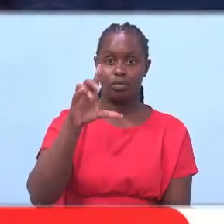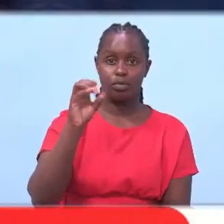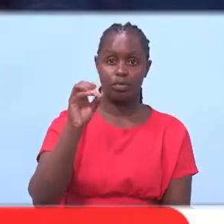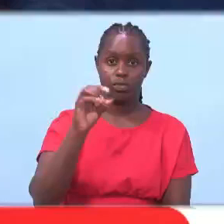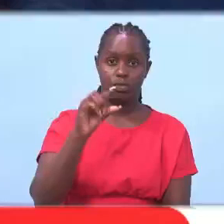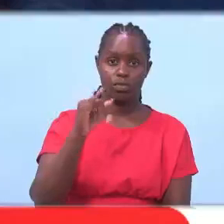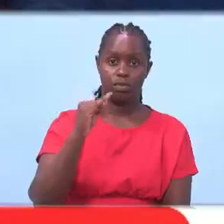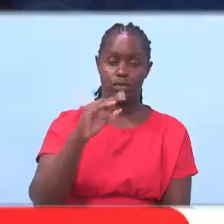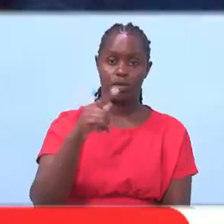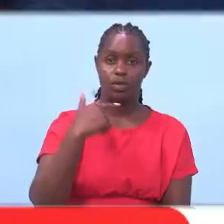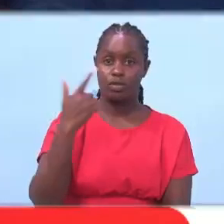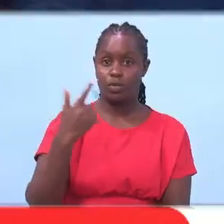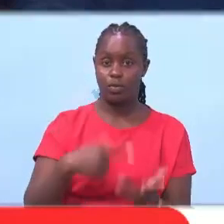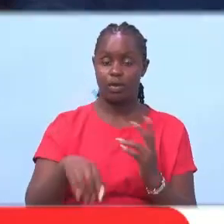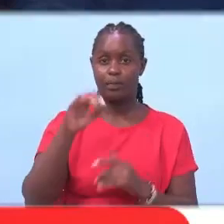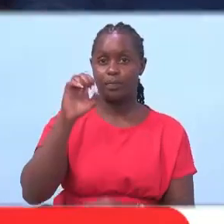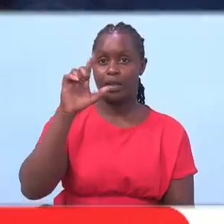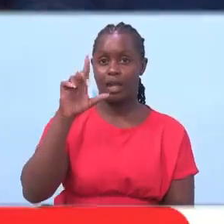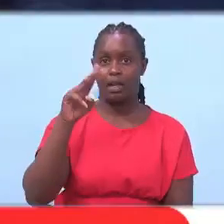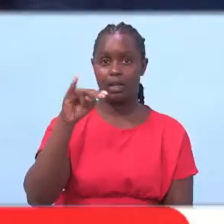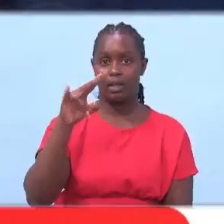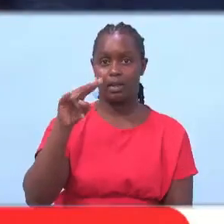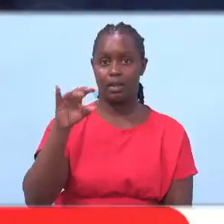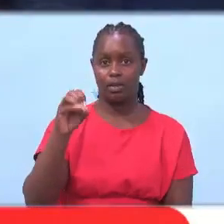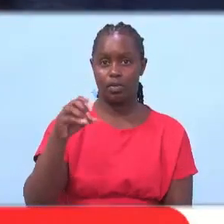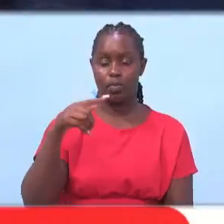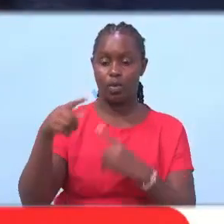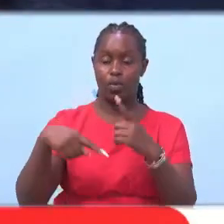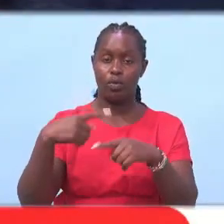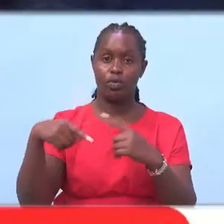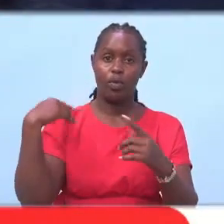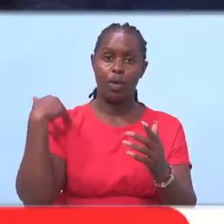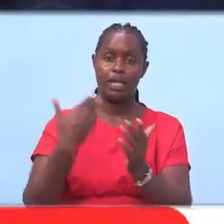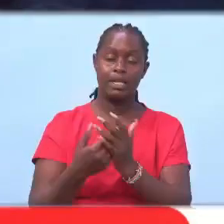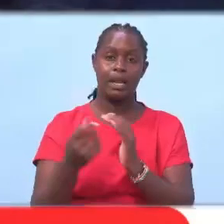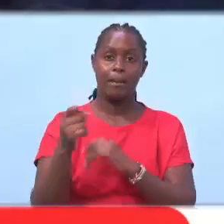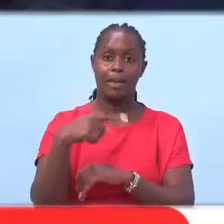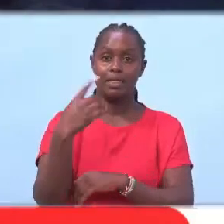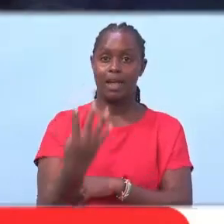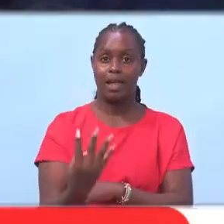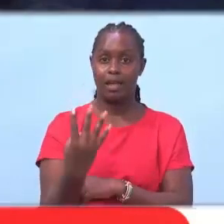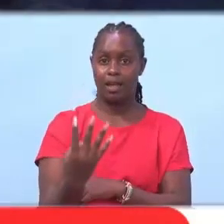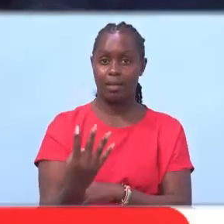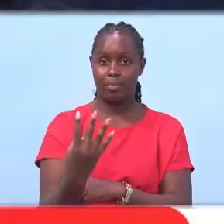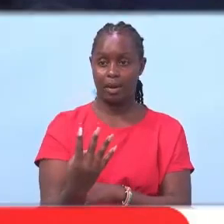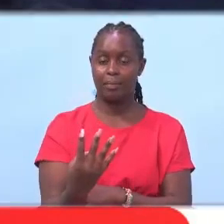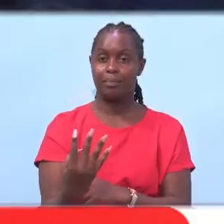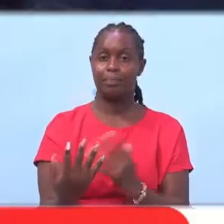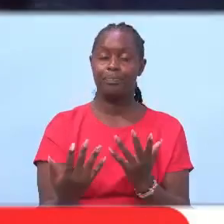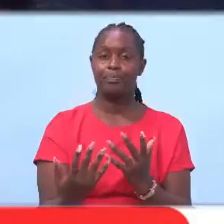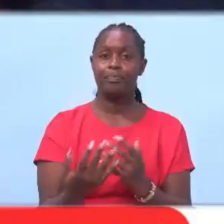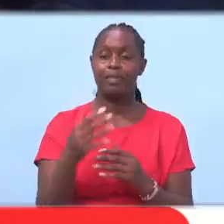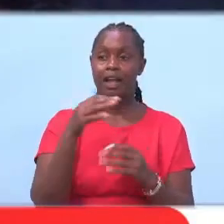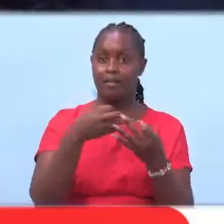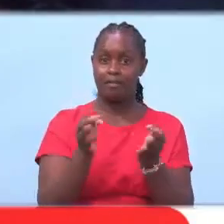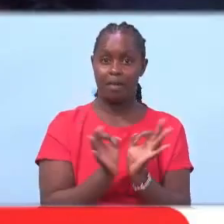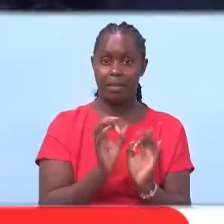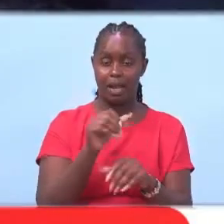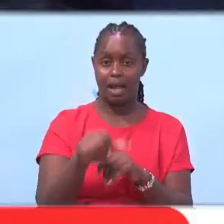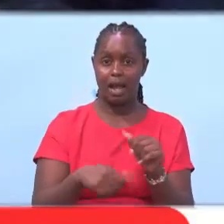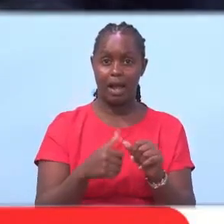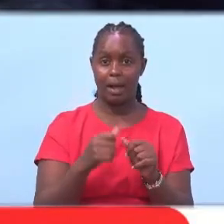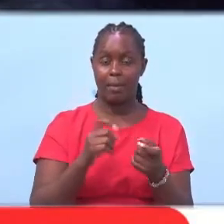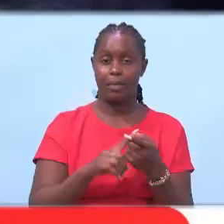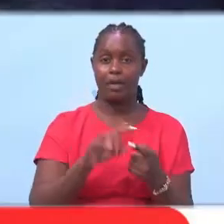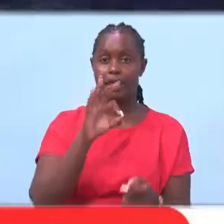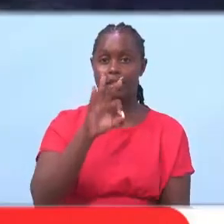El-Nino itaendelea hadi mwakani, mwezi wa Aprili. Kulingana na shirika la Msalaba Mwekundu, kufikia jana tayari familia takriban